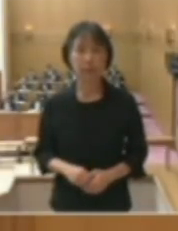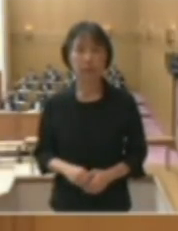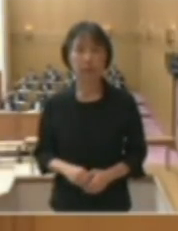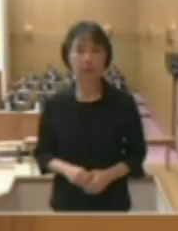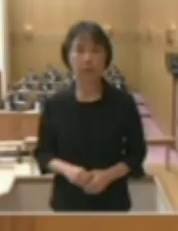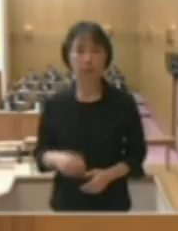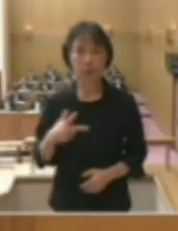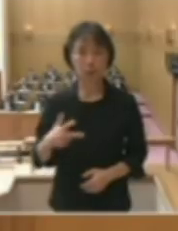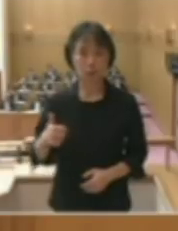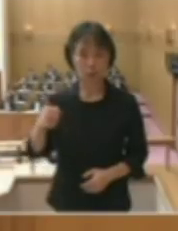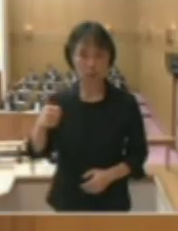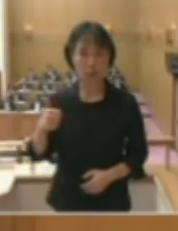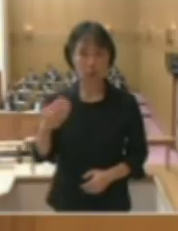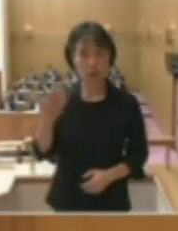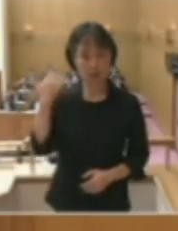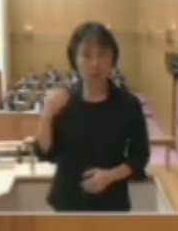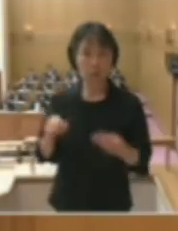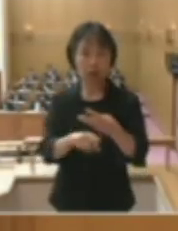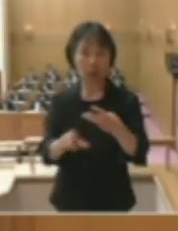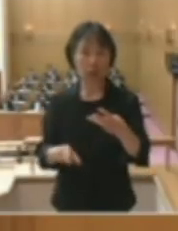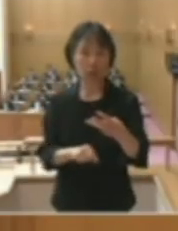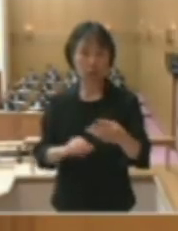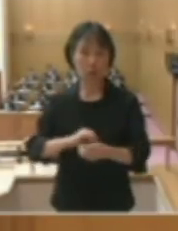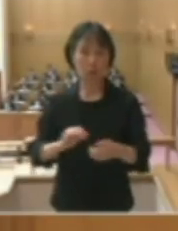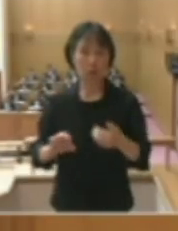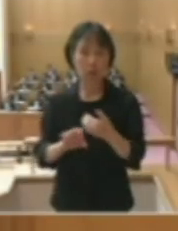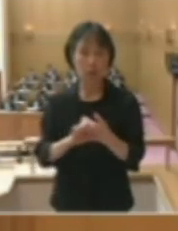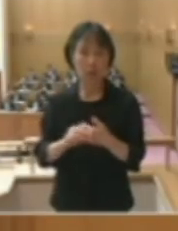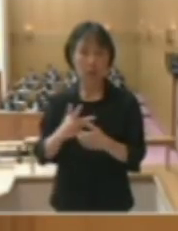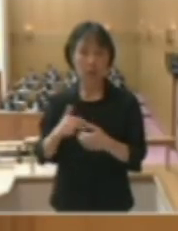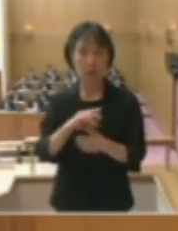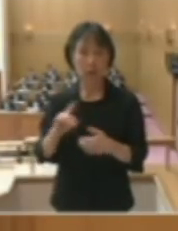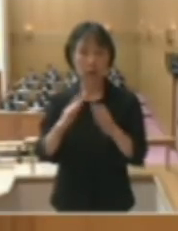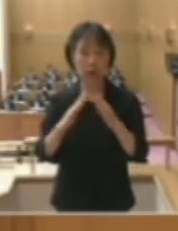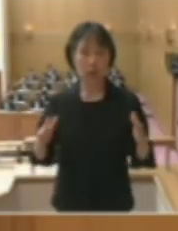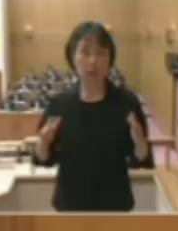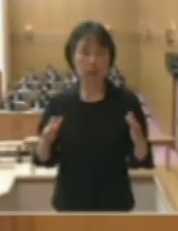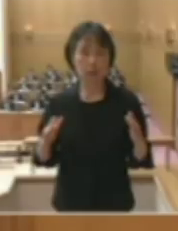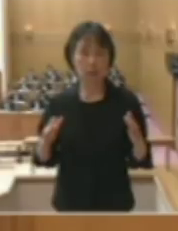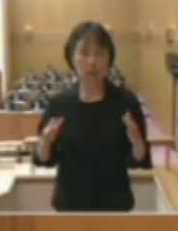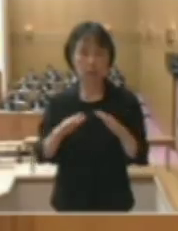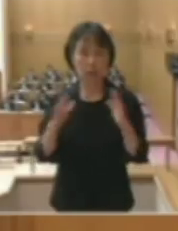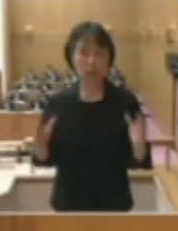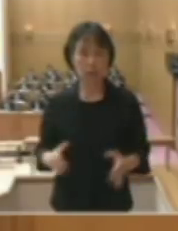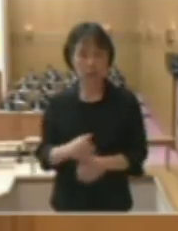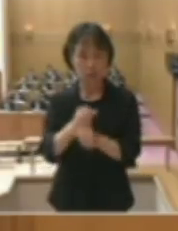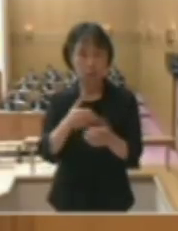市長は去る3月定例市議会市長総体説明の最後